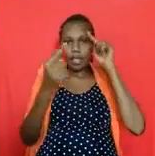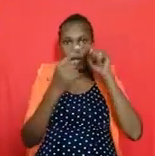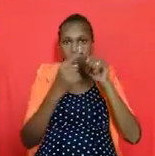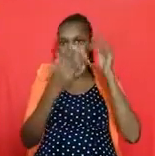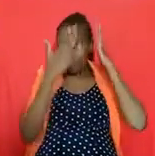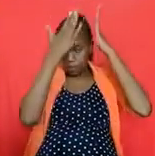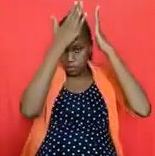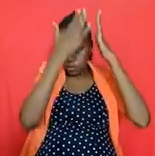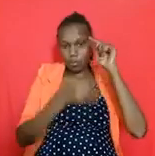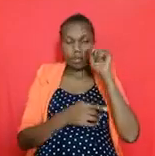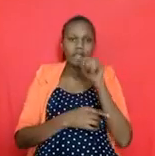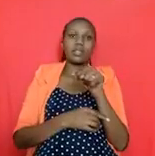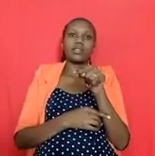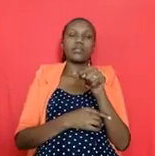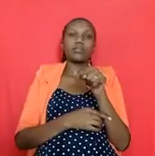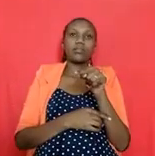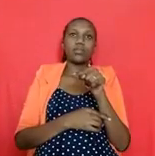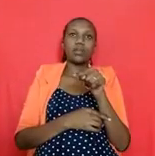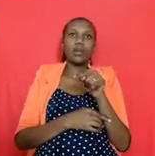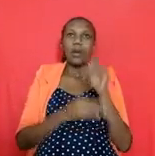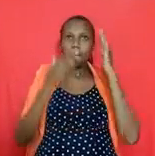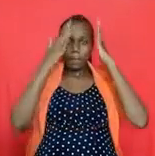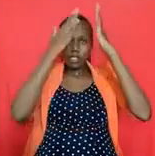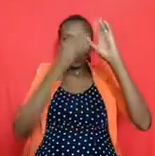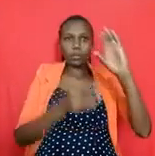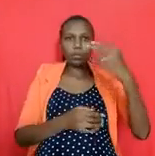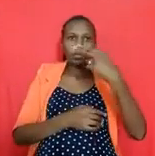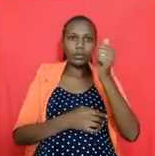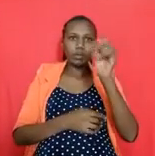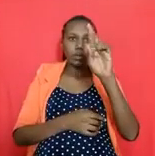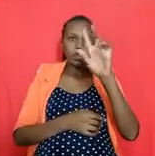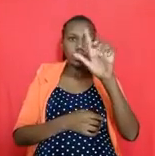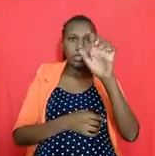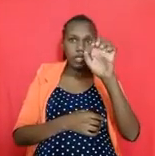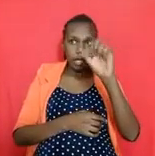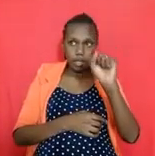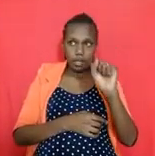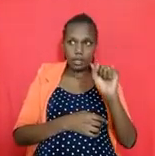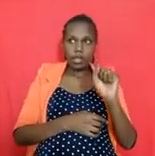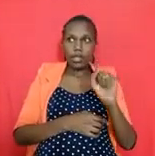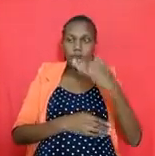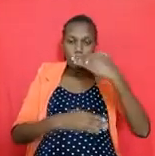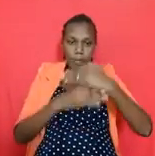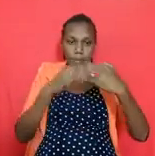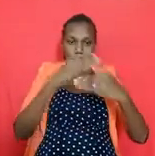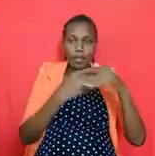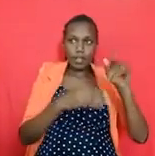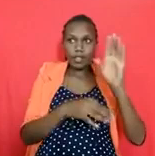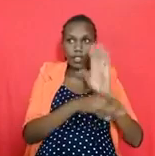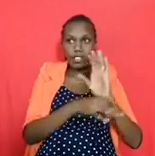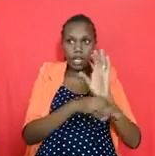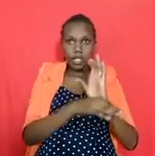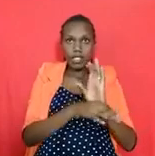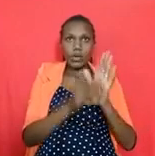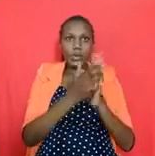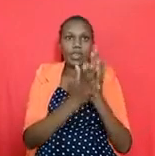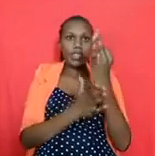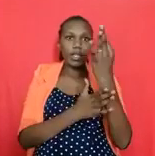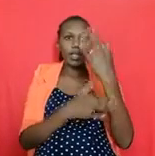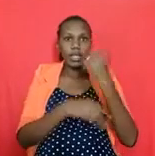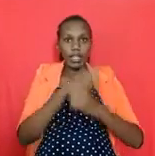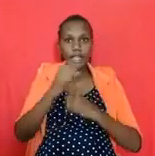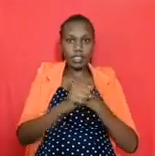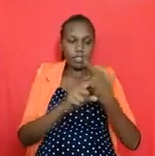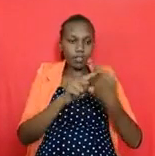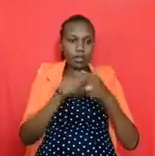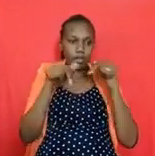kiroto giake bishop charles tugwaka kanitha uyu miaka-ini itatu kuma